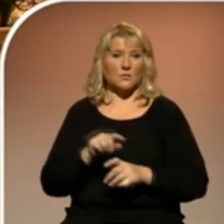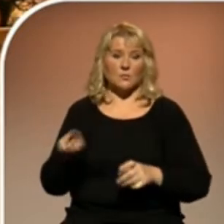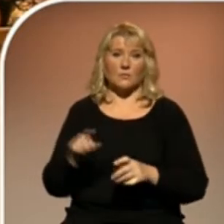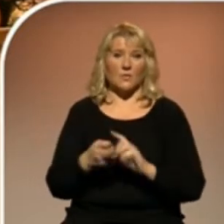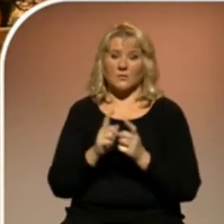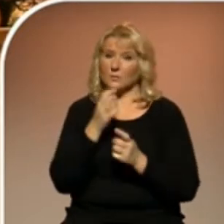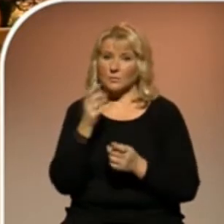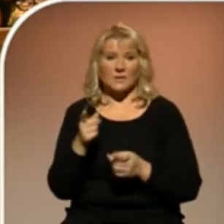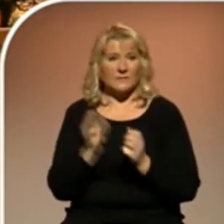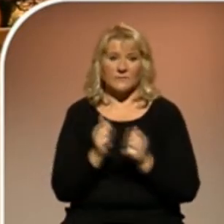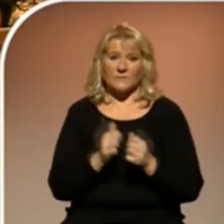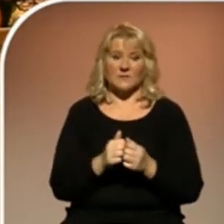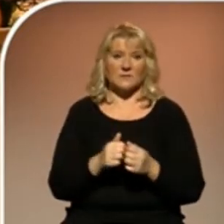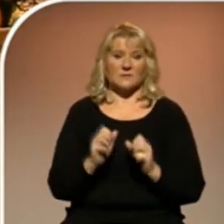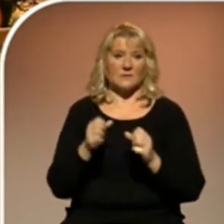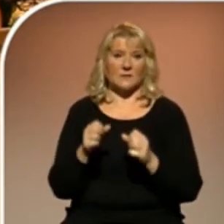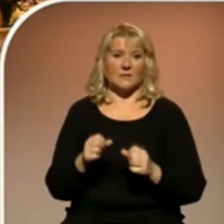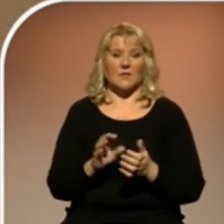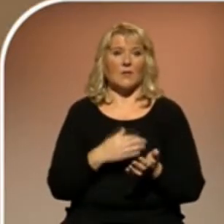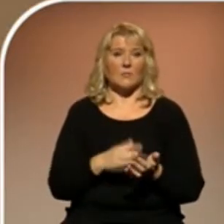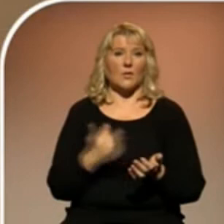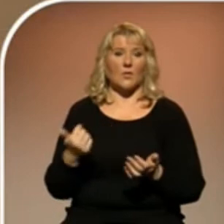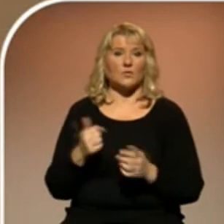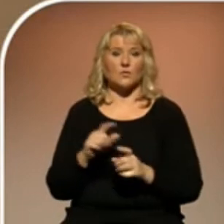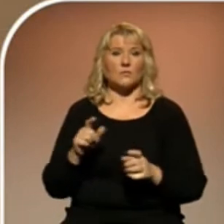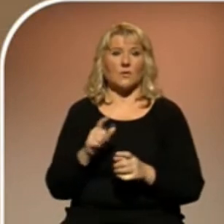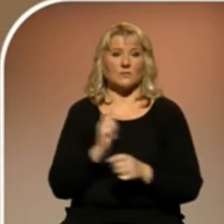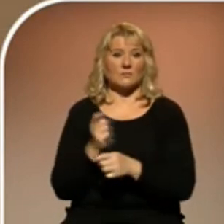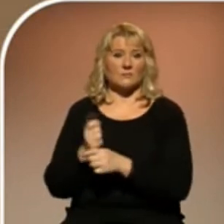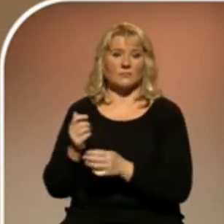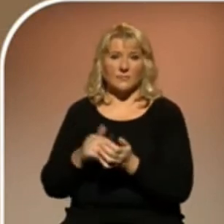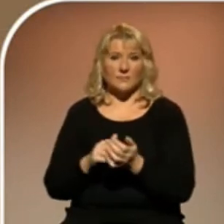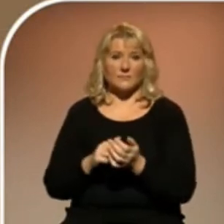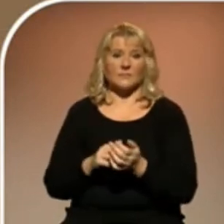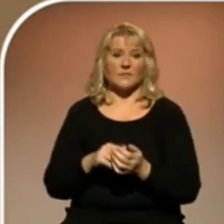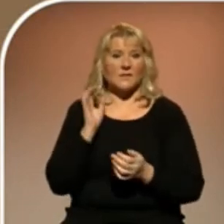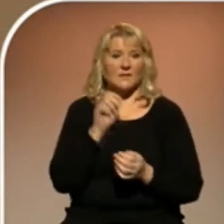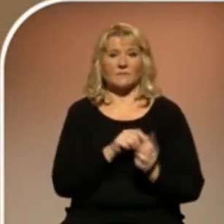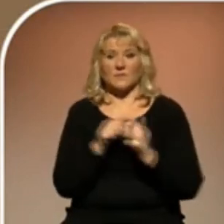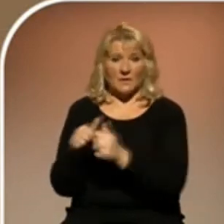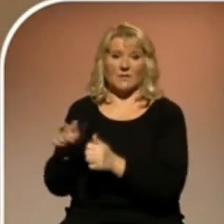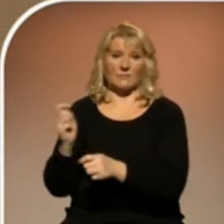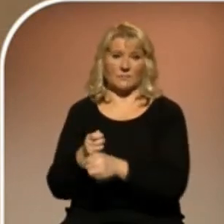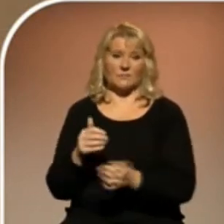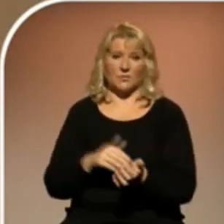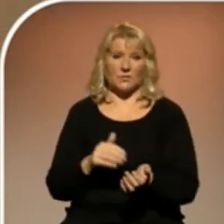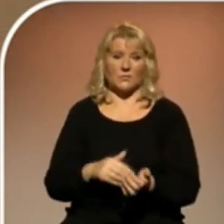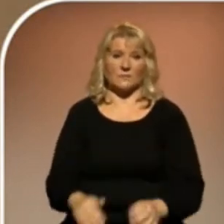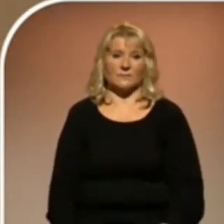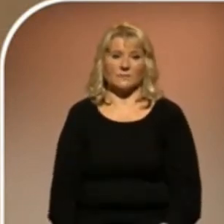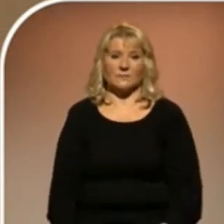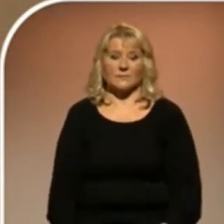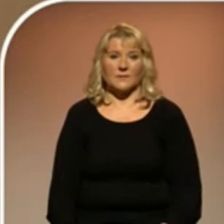není k hnutí. A toho tam máte na chov, teda, že ho občas pustíte? Toho tam máme na chov a k němu přivedeme samici. Tak a teď ta